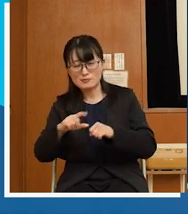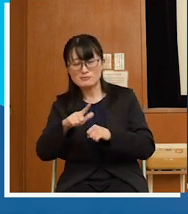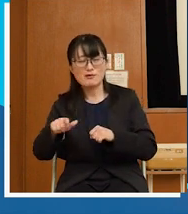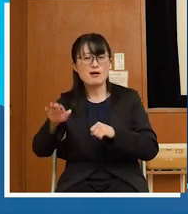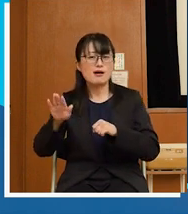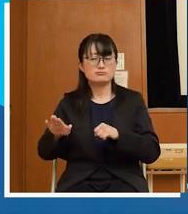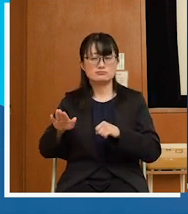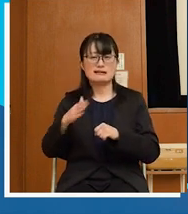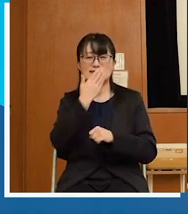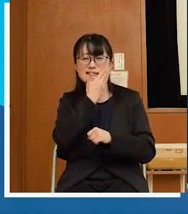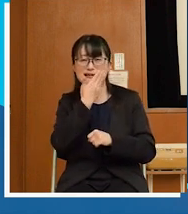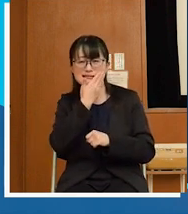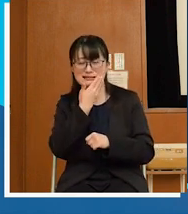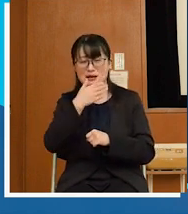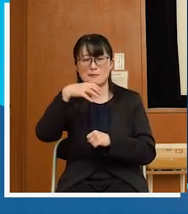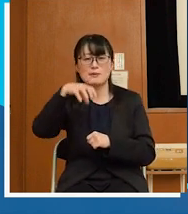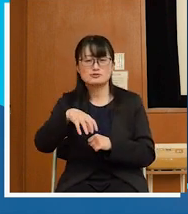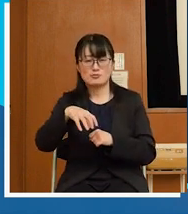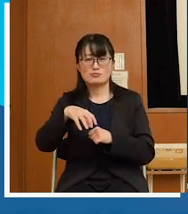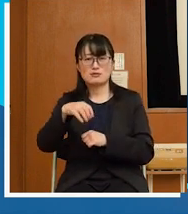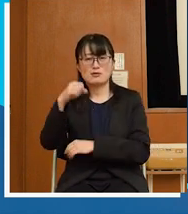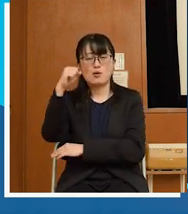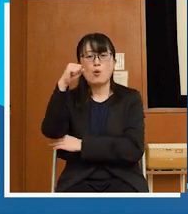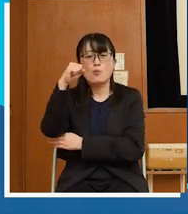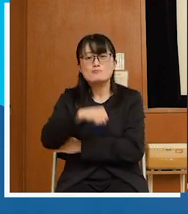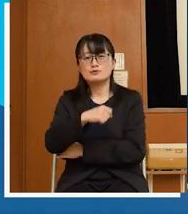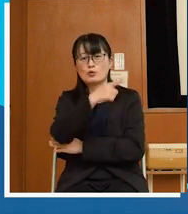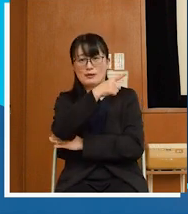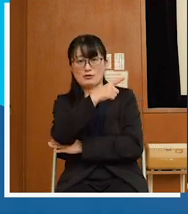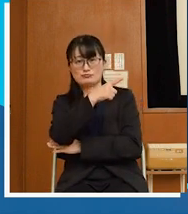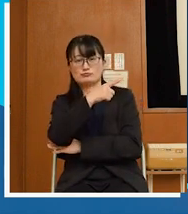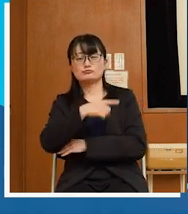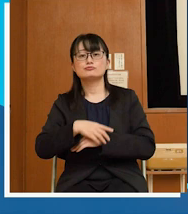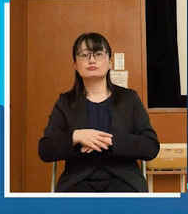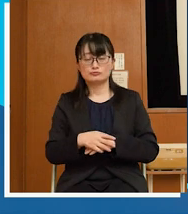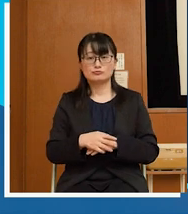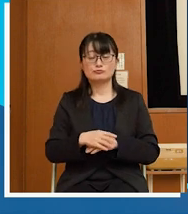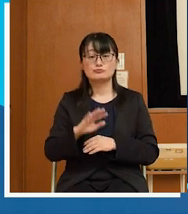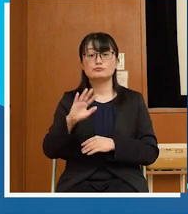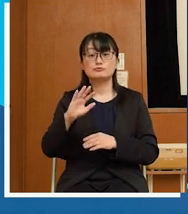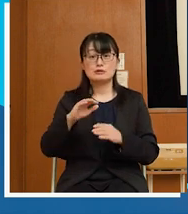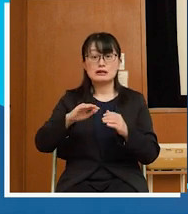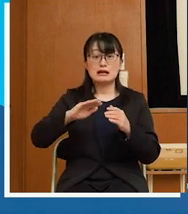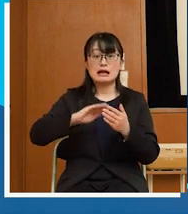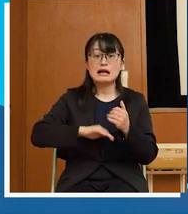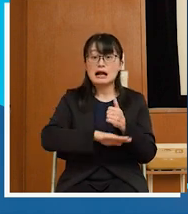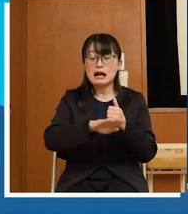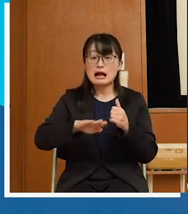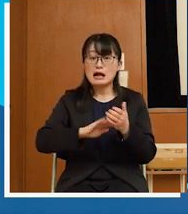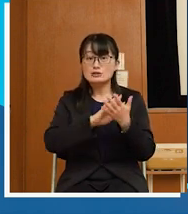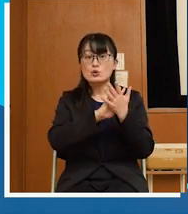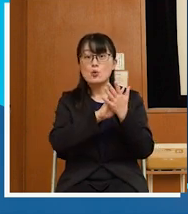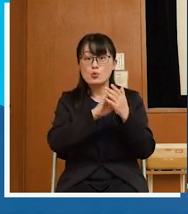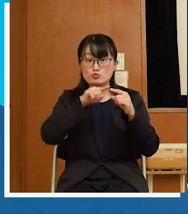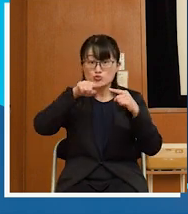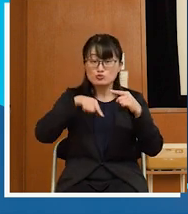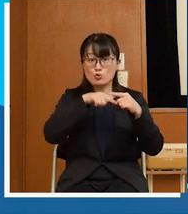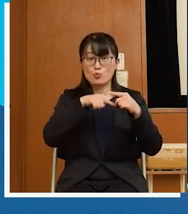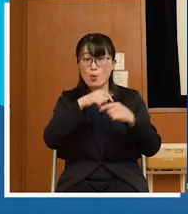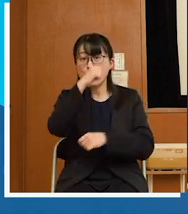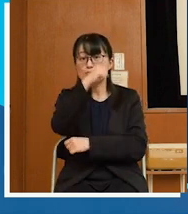です環境省が生物多様性の地域として認めている海をなぜ埋め立てる必要があるん